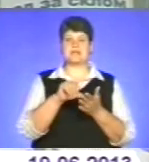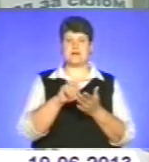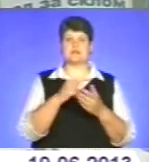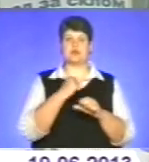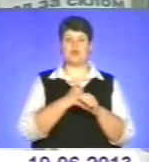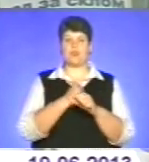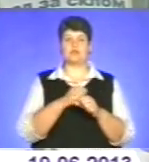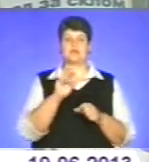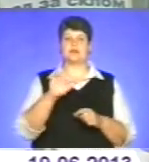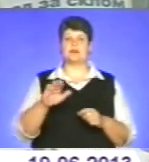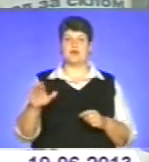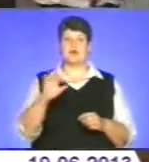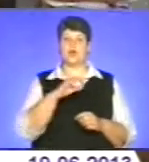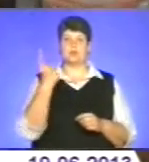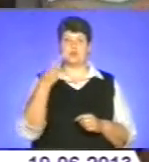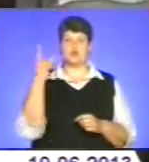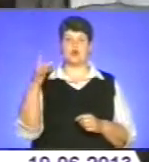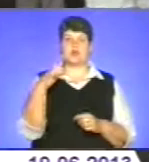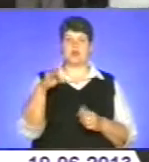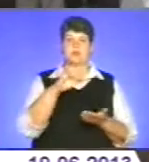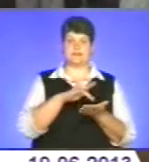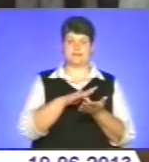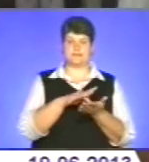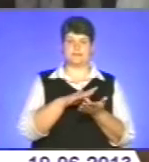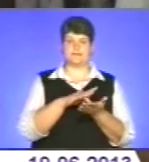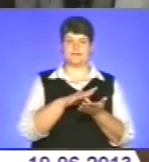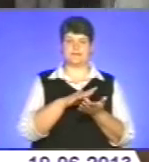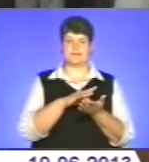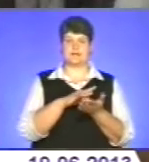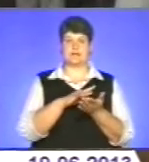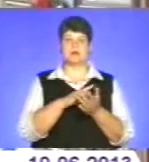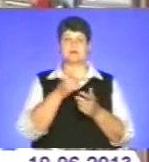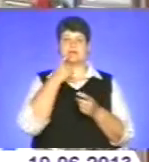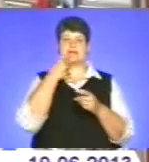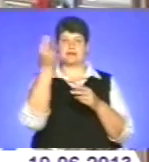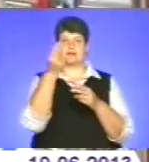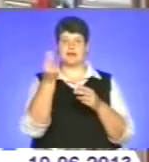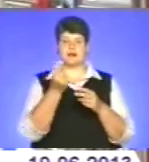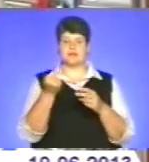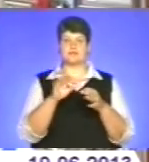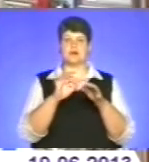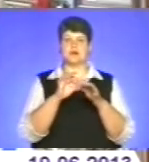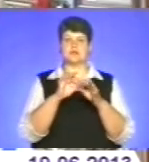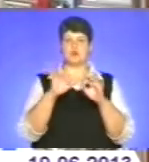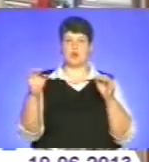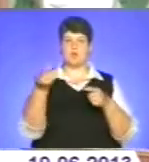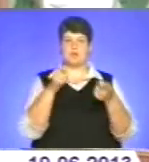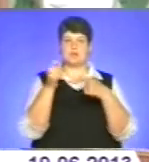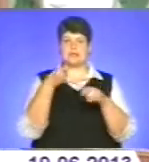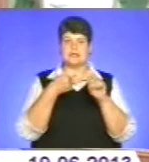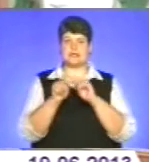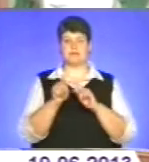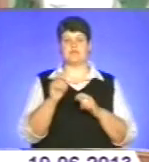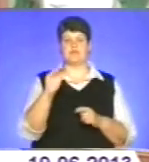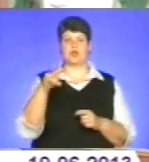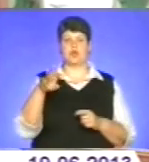роботи вихованців обласного і районних центрів із писанкарства, соломо- та лозоплетіння, бісероплетіння,